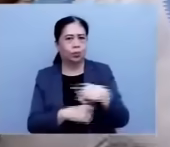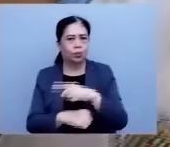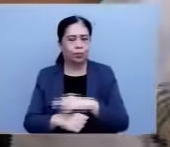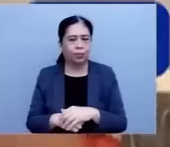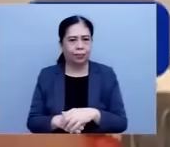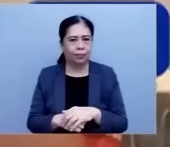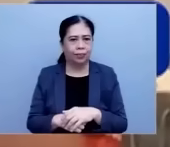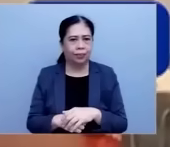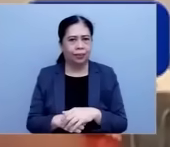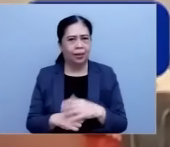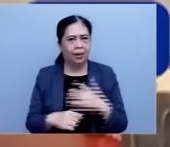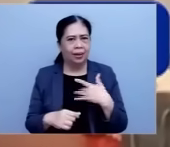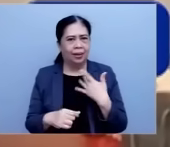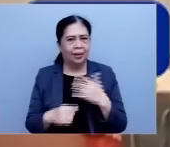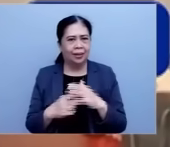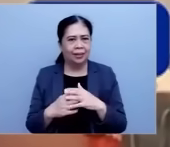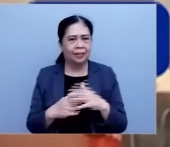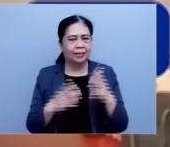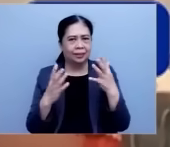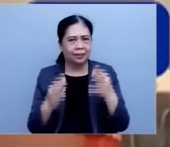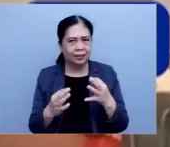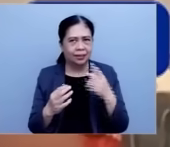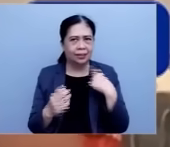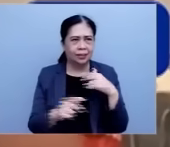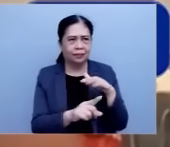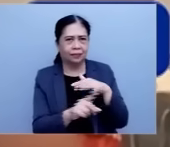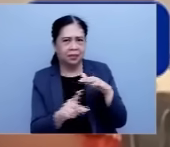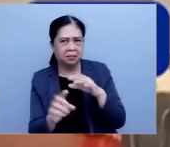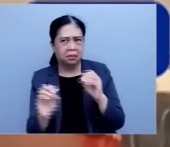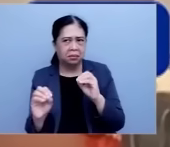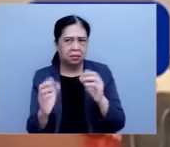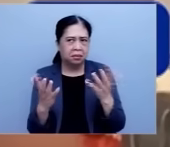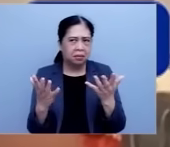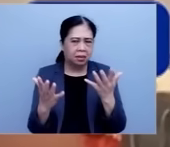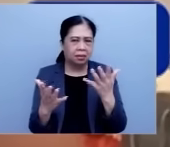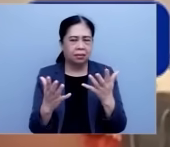Personally, man ako siguro magde-decide kung sa tingin ko I don't have